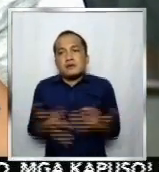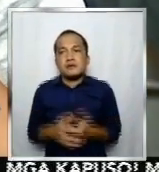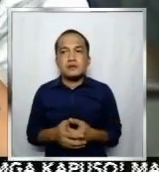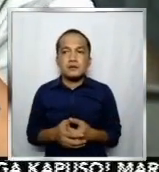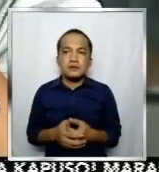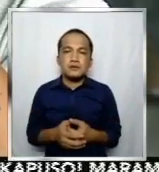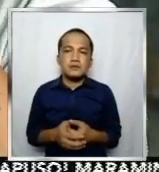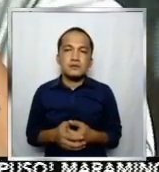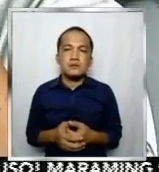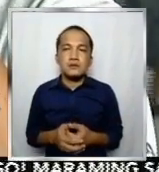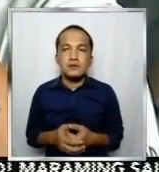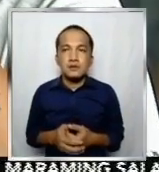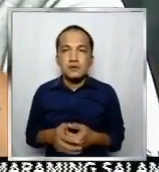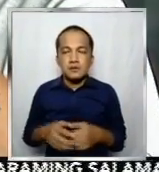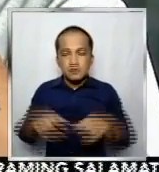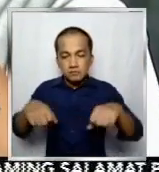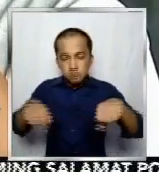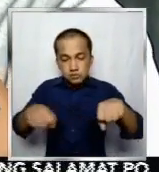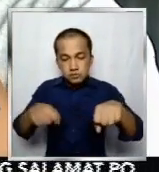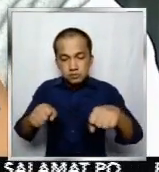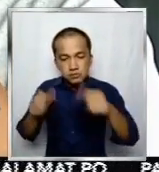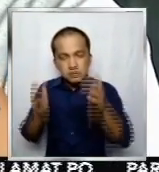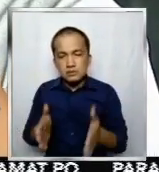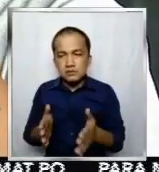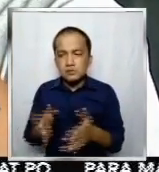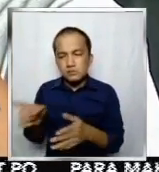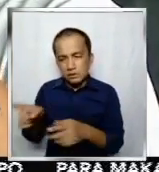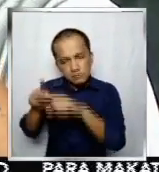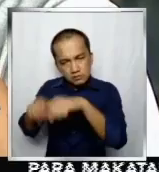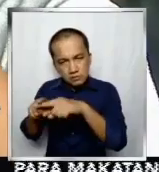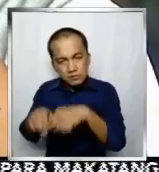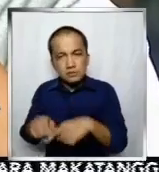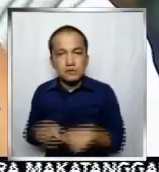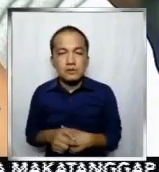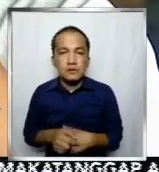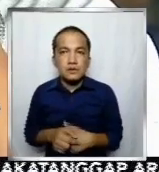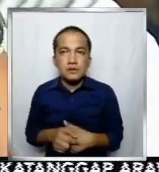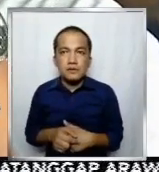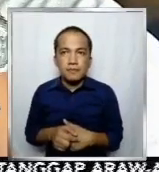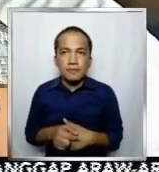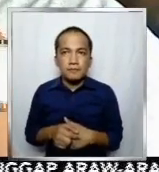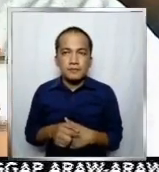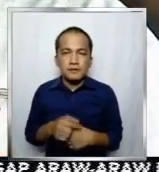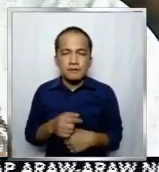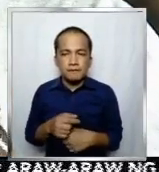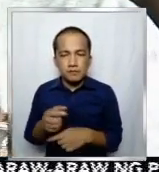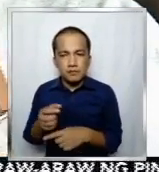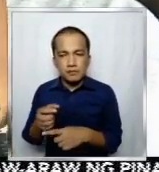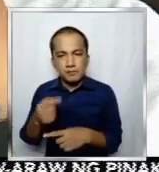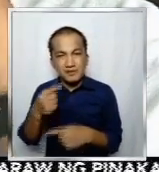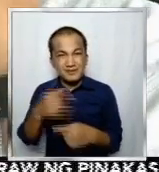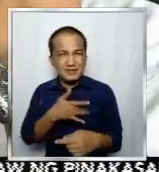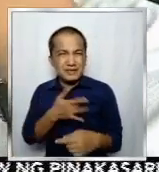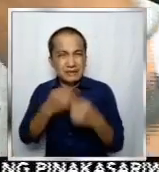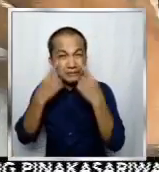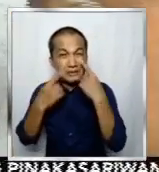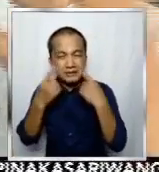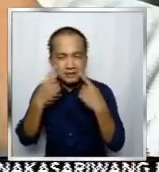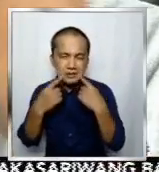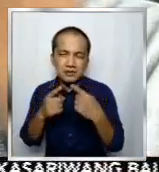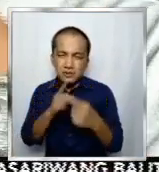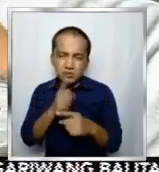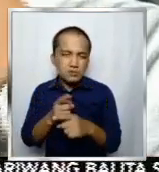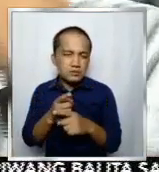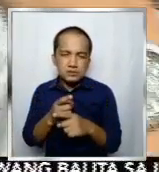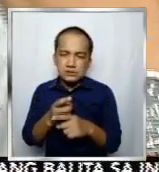Aming tricycle driver, doon lang talaga kami umaasa ng pagkukunan namin. Totoo, hirap na hirap talaga kami